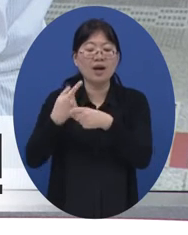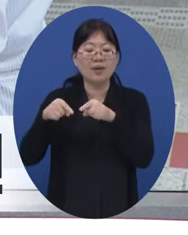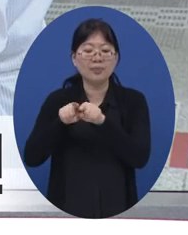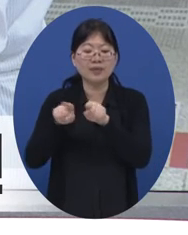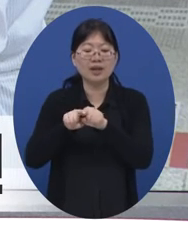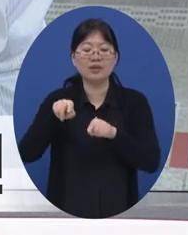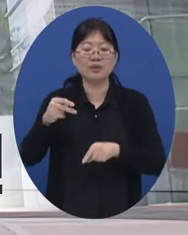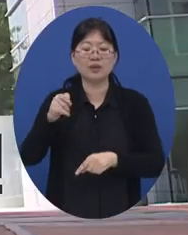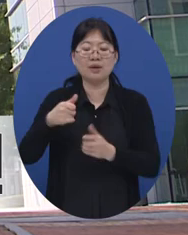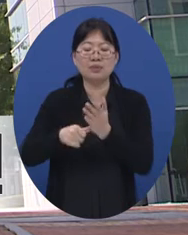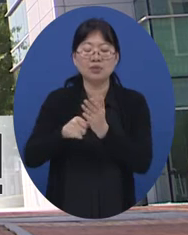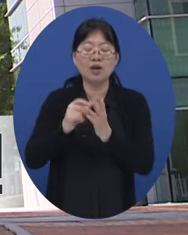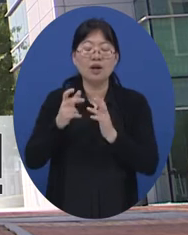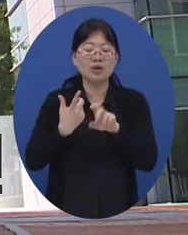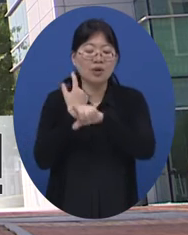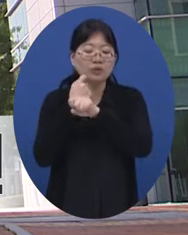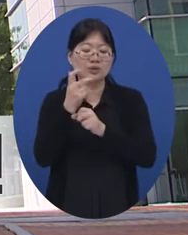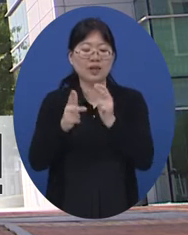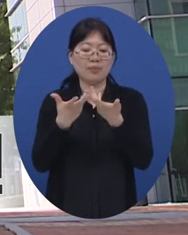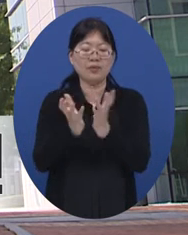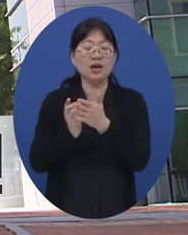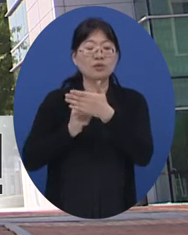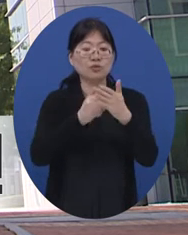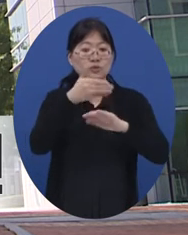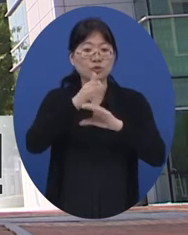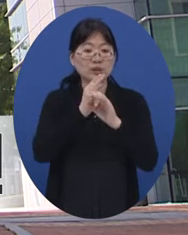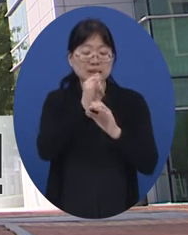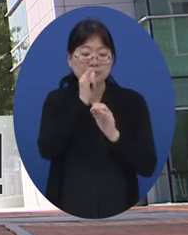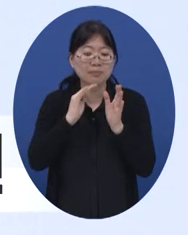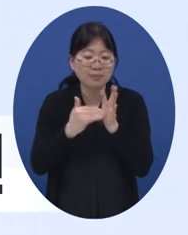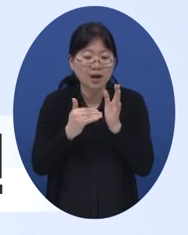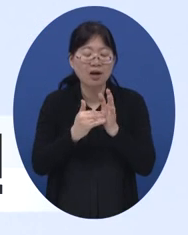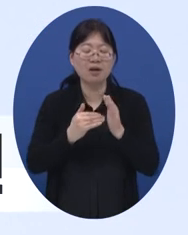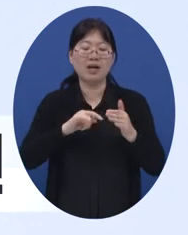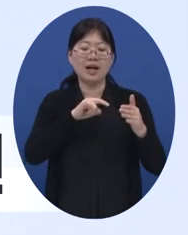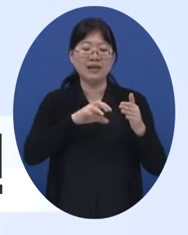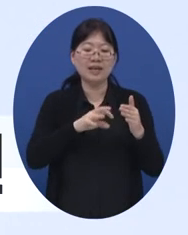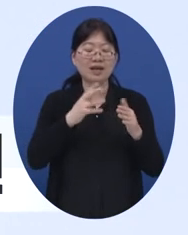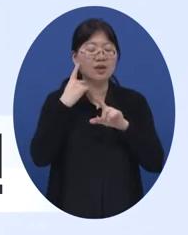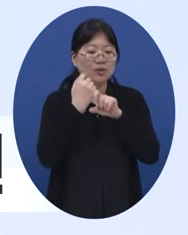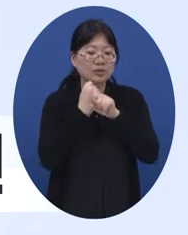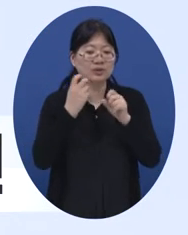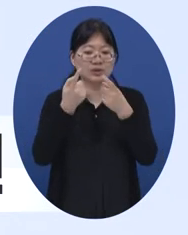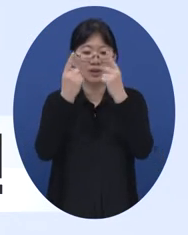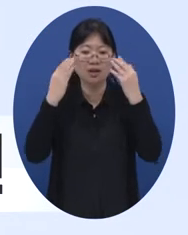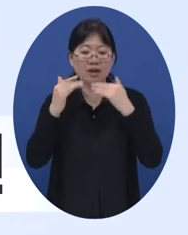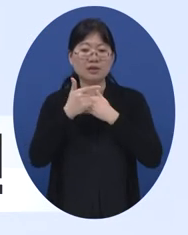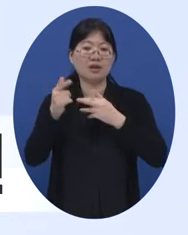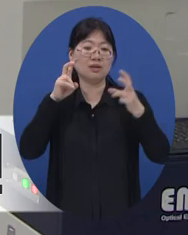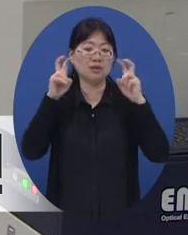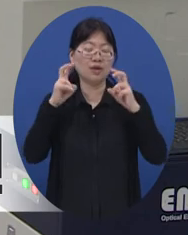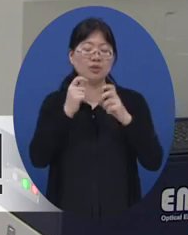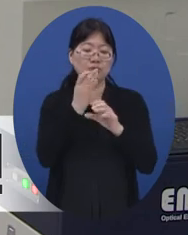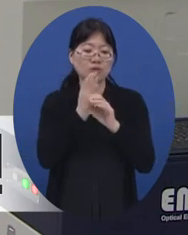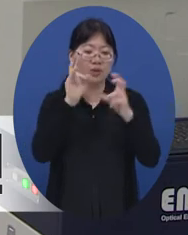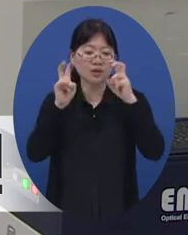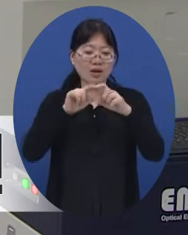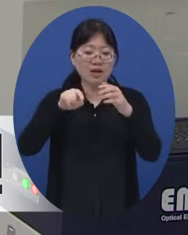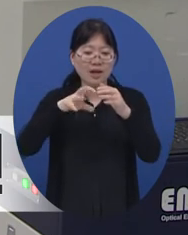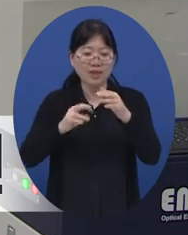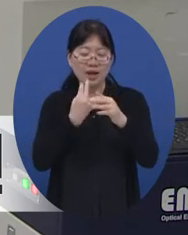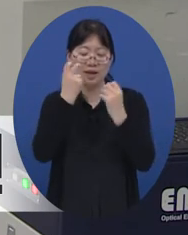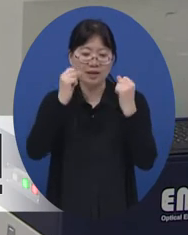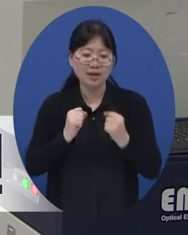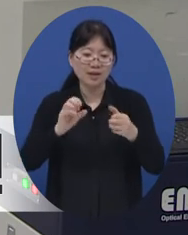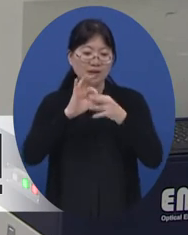추진한다고 밝혔습니다. 사업단은 차세대 융합기술연구원을 중심으로 도내 연구기관과 대학, 대기업 및 중소기업 간